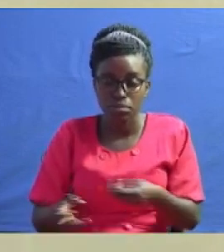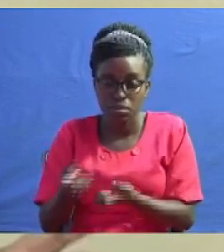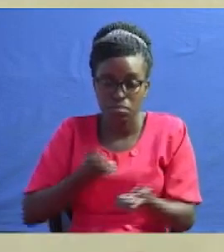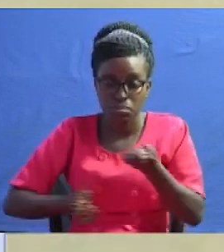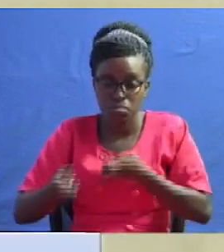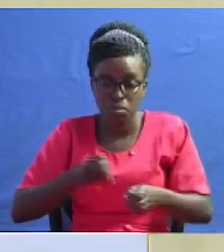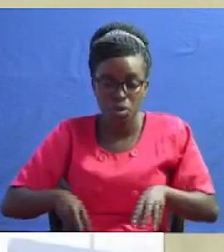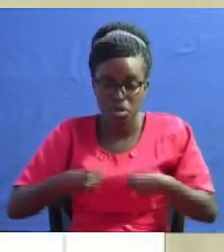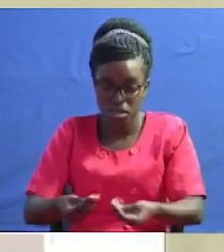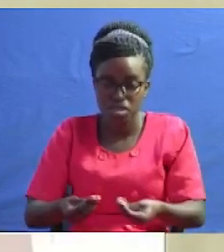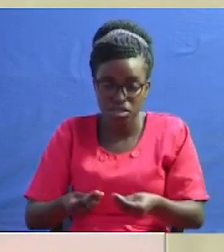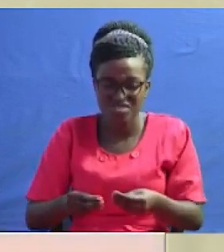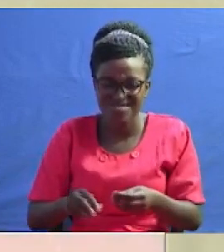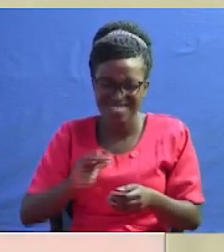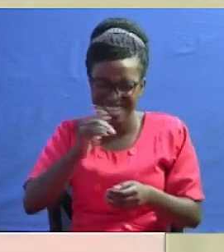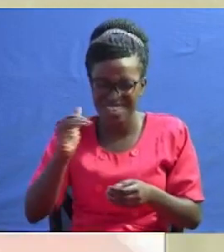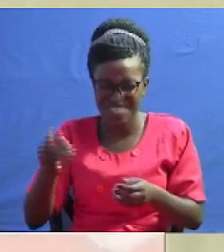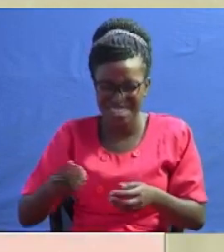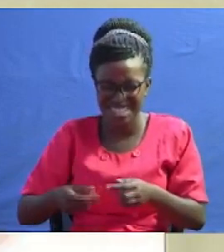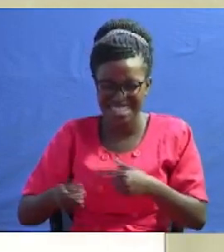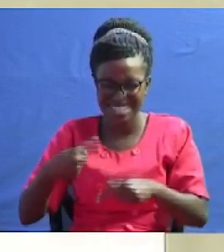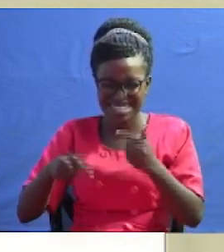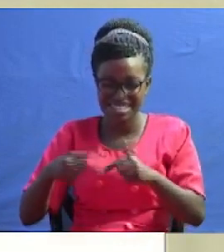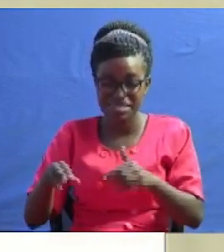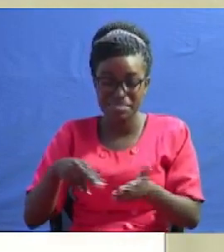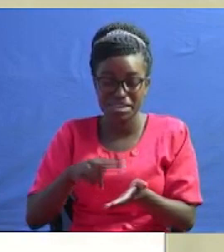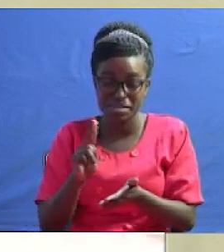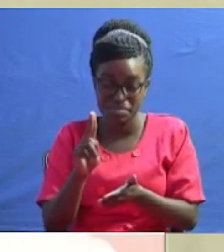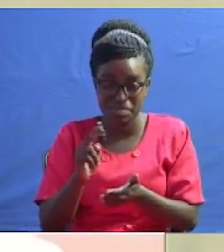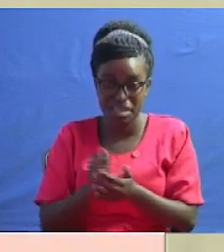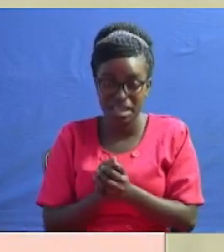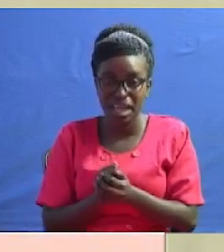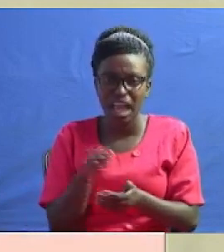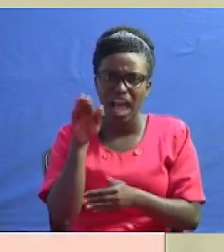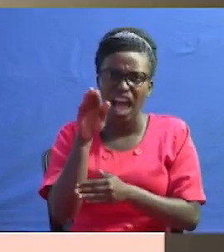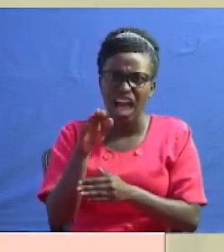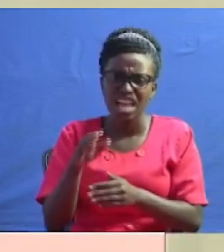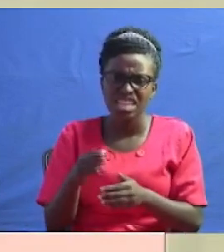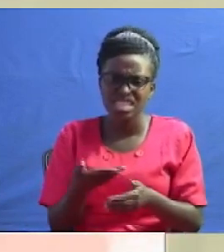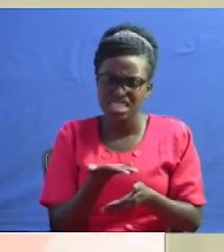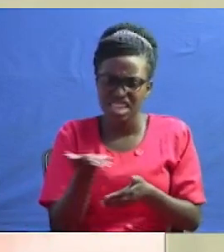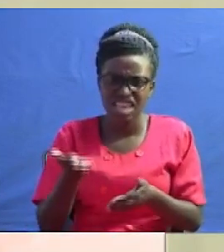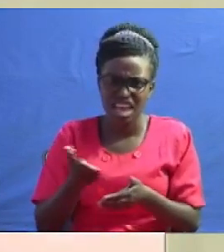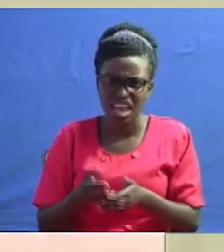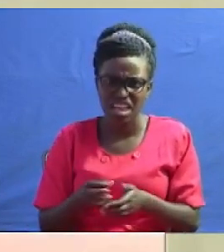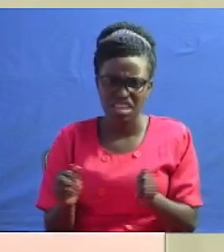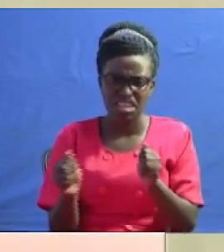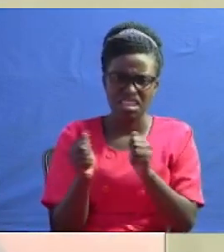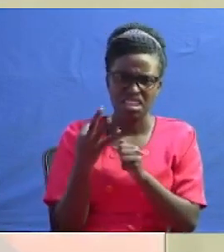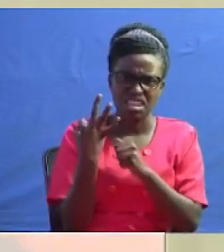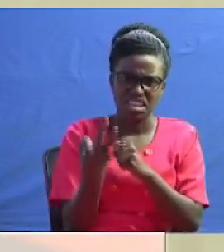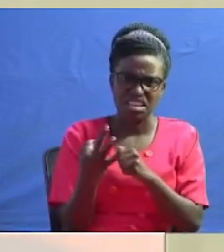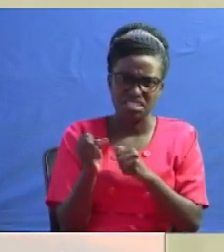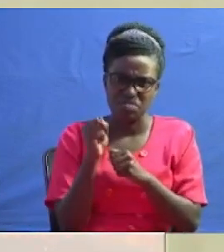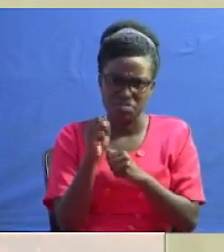now come up with the counties. So our people are asking themselves, if the 85%, and I'm sorry to say